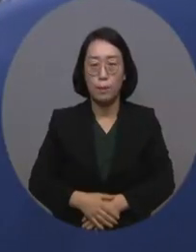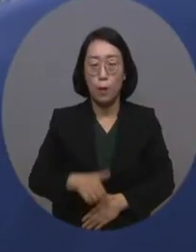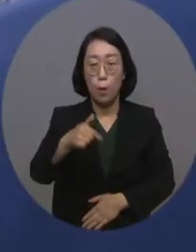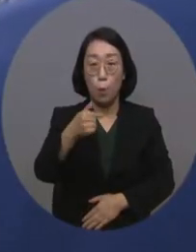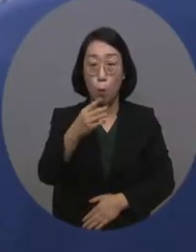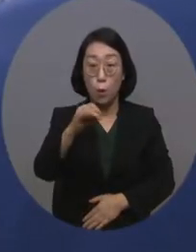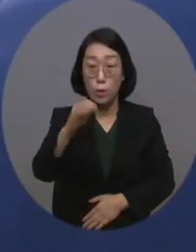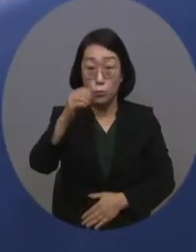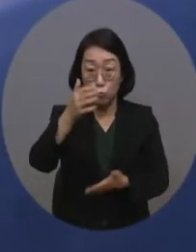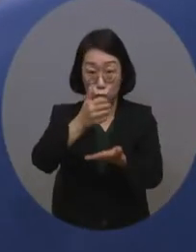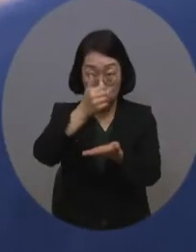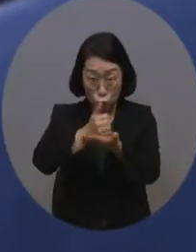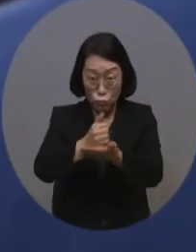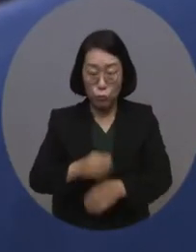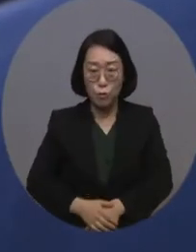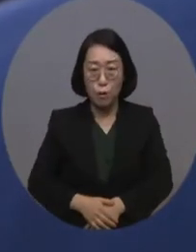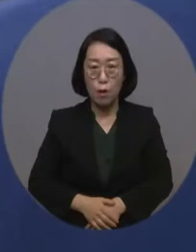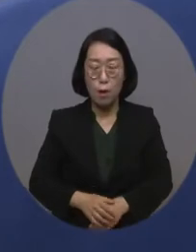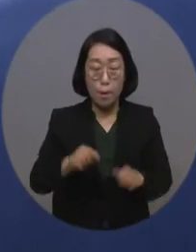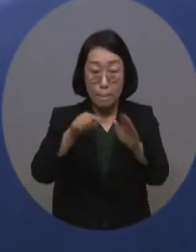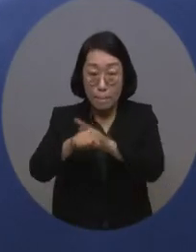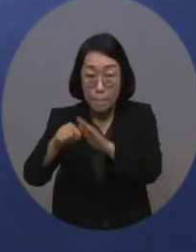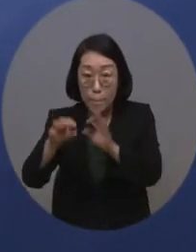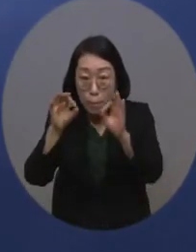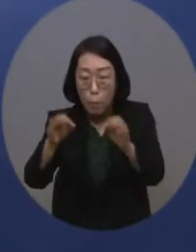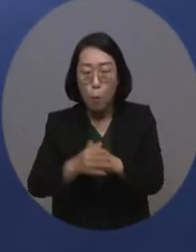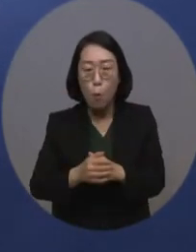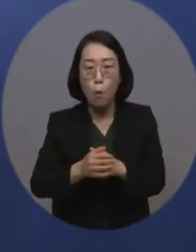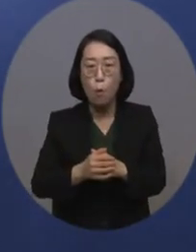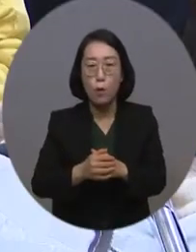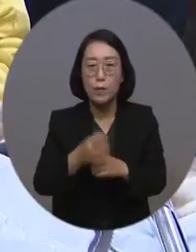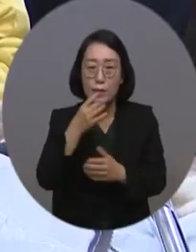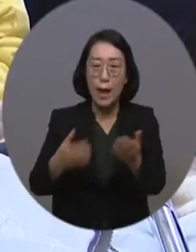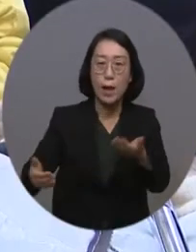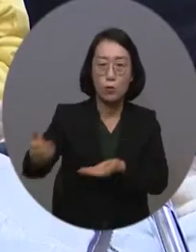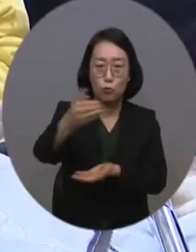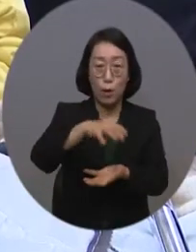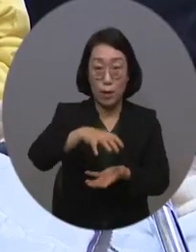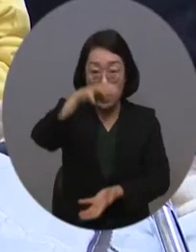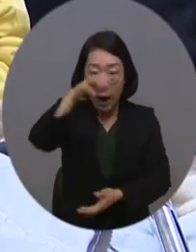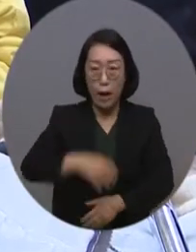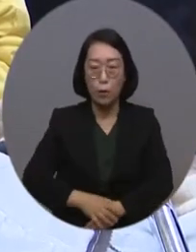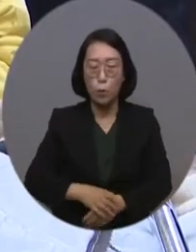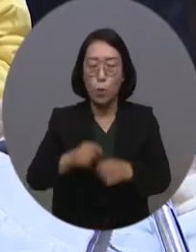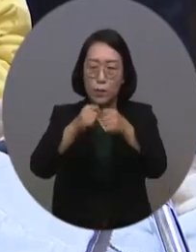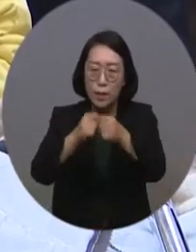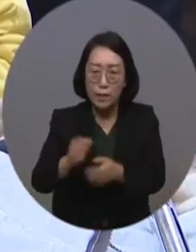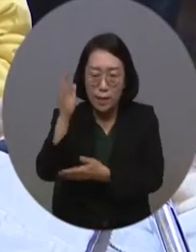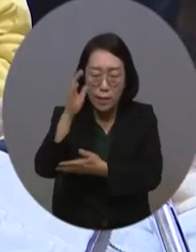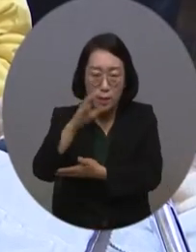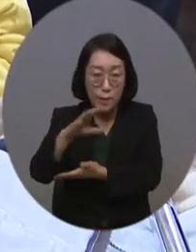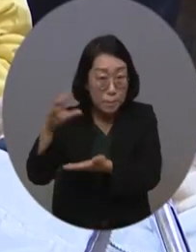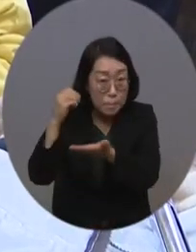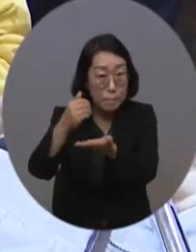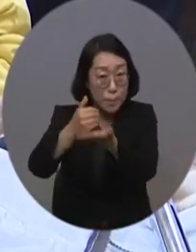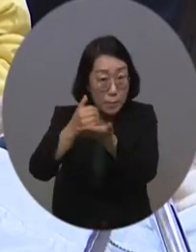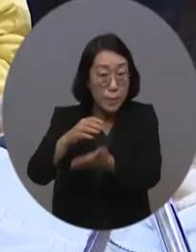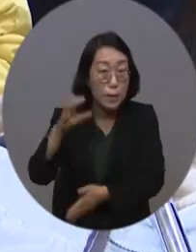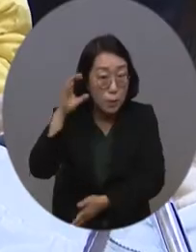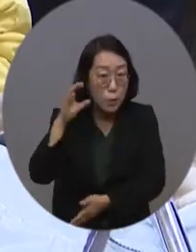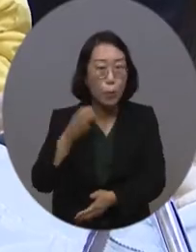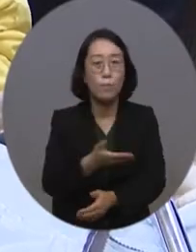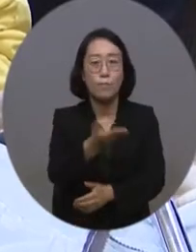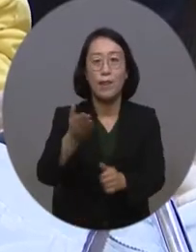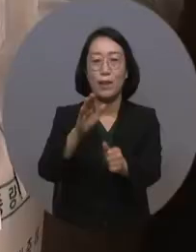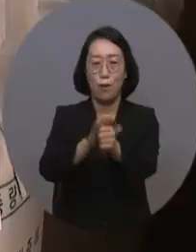고흥군수는 수면장을 찾아 올해 벼 수확량 수매품종 벼 품위에 대한 농가 의견을 청취하고 농업인들을